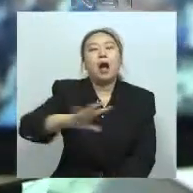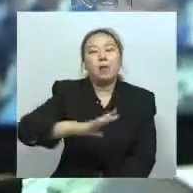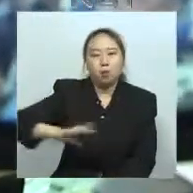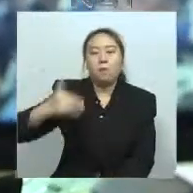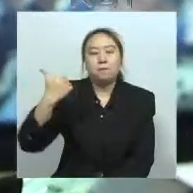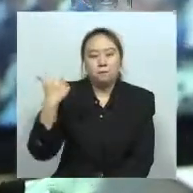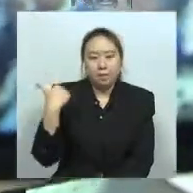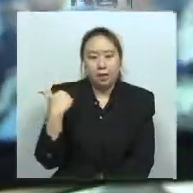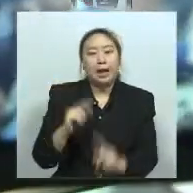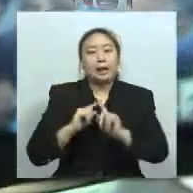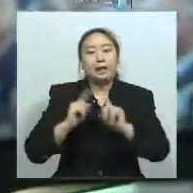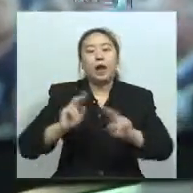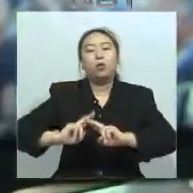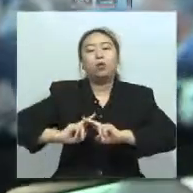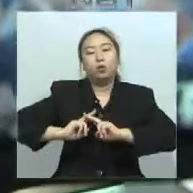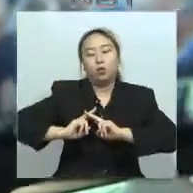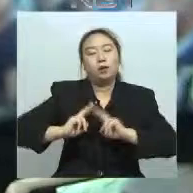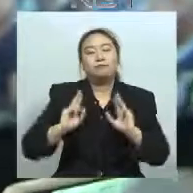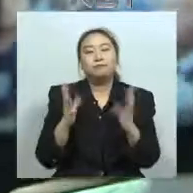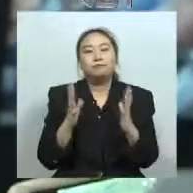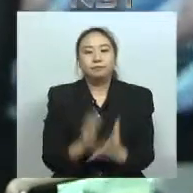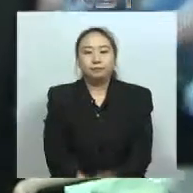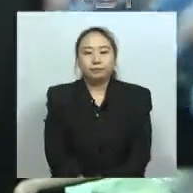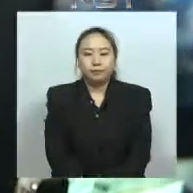แต่ว่าในส่วนตัวก็คงไม่มีอะไรครับ